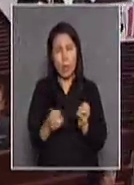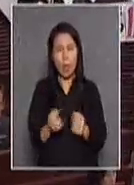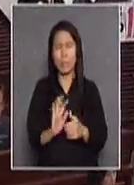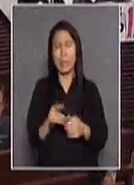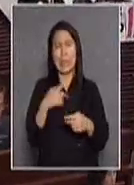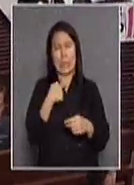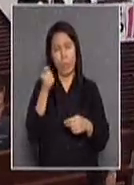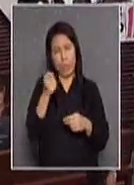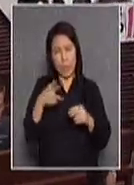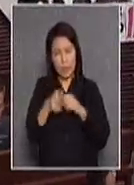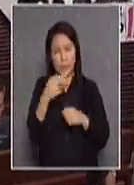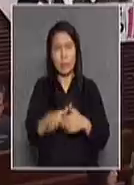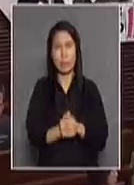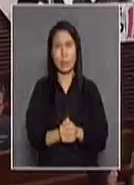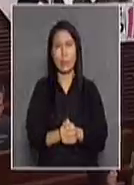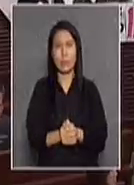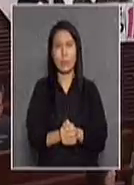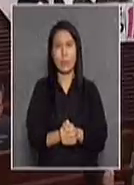到快布去。